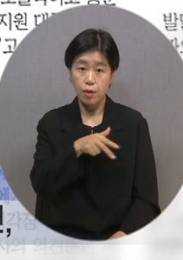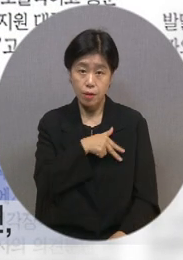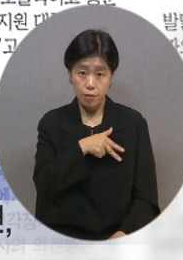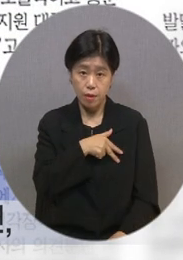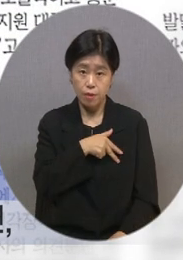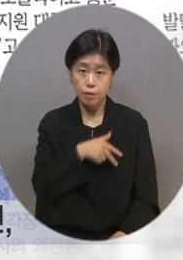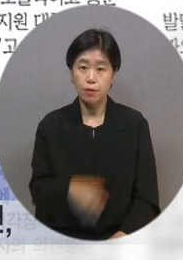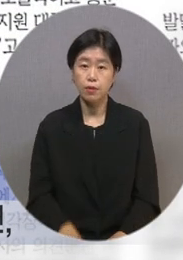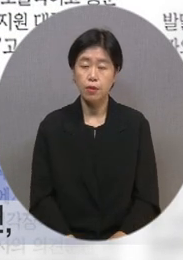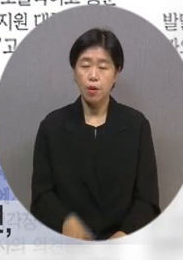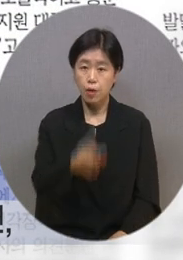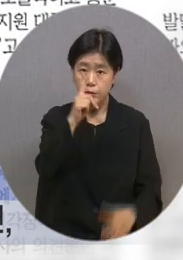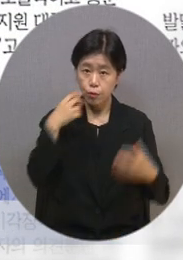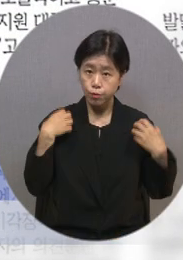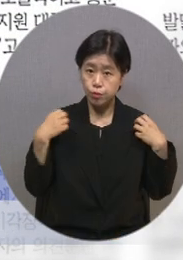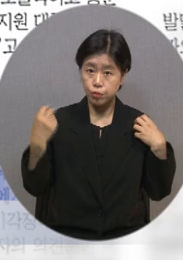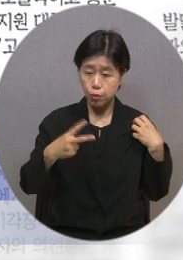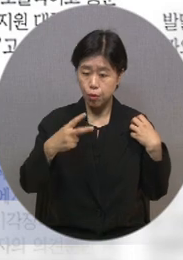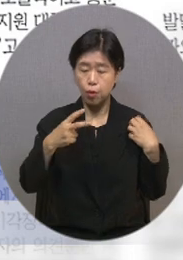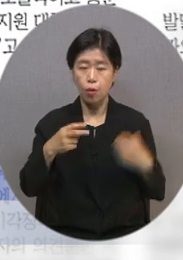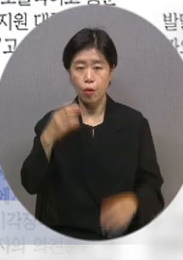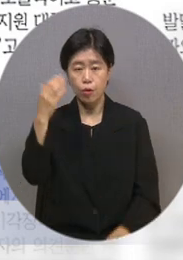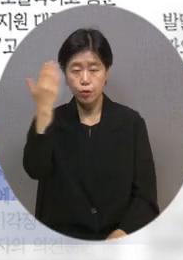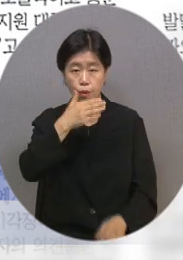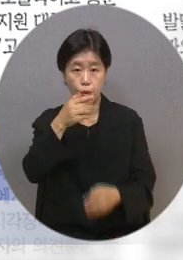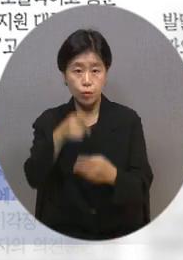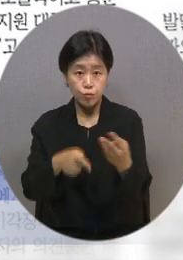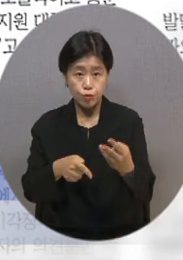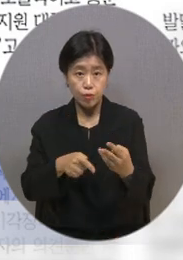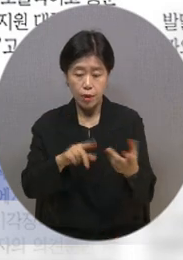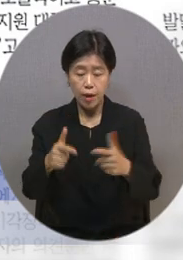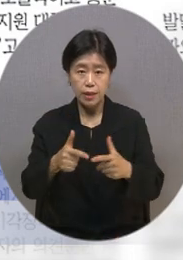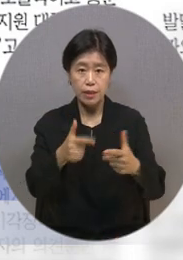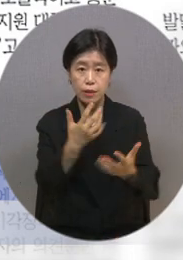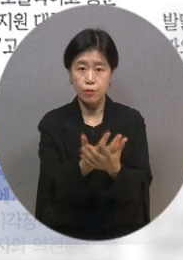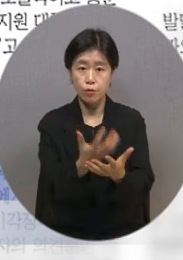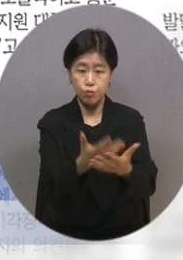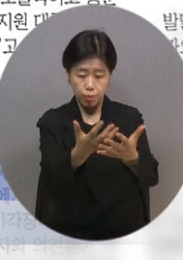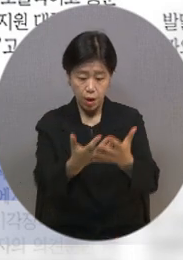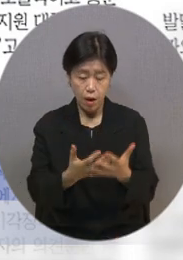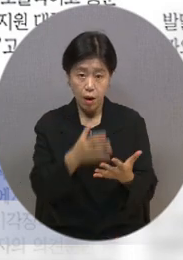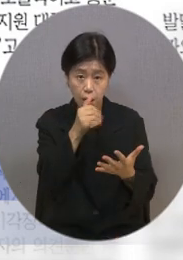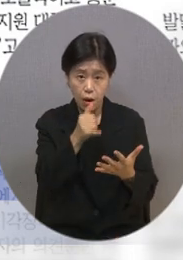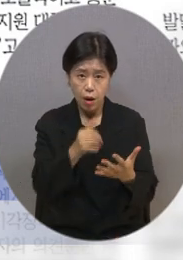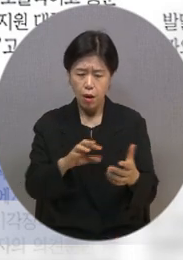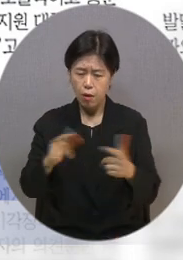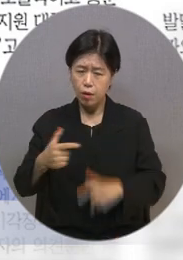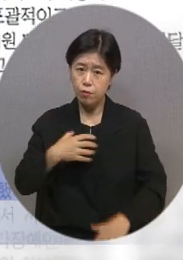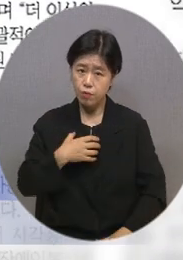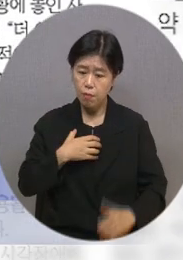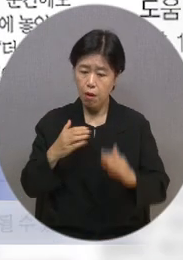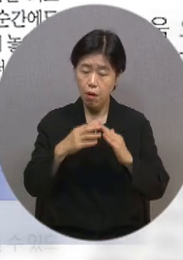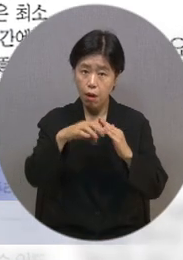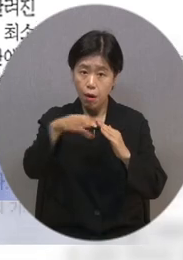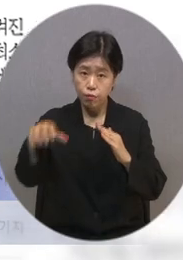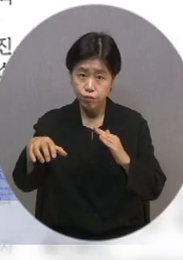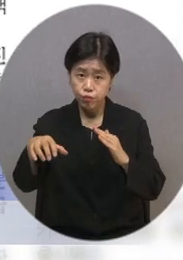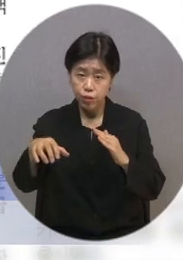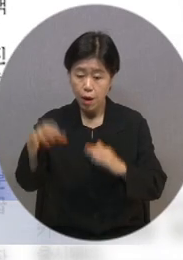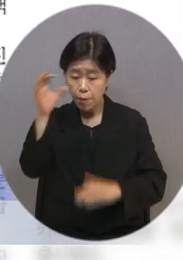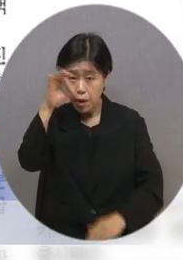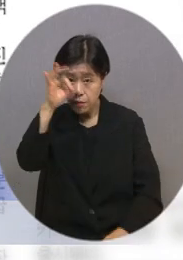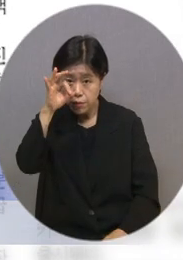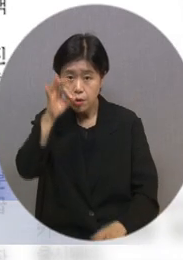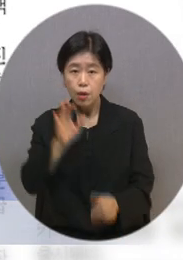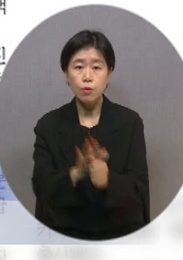시로부터 제출받은 자료에 따르면 위기 가구를 발굴해 지원하겠다는 계획과 달리 조사 대상에 포함되지